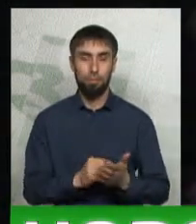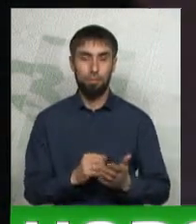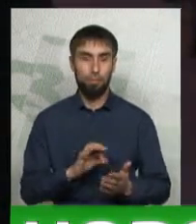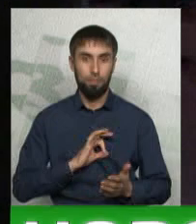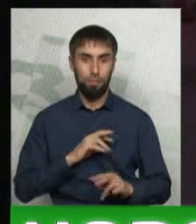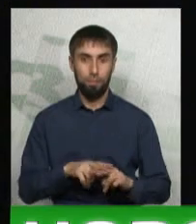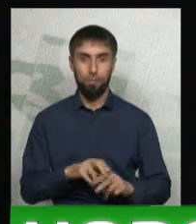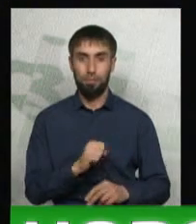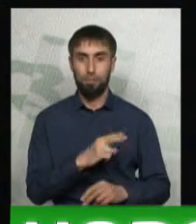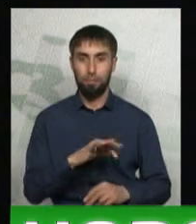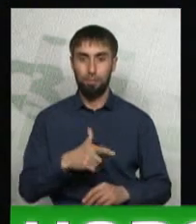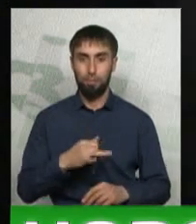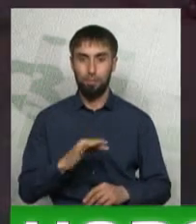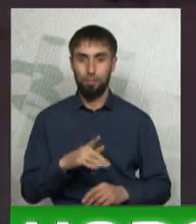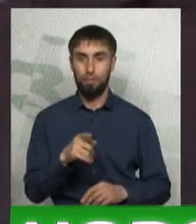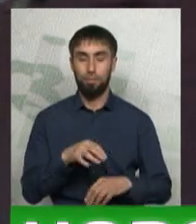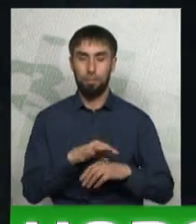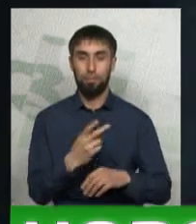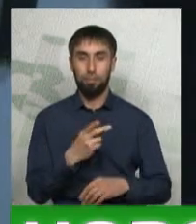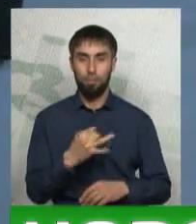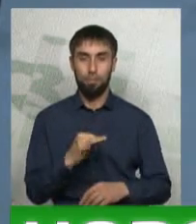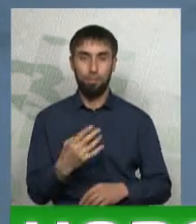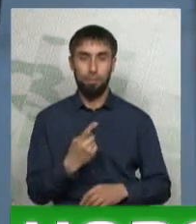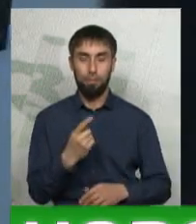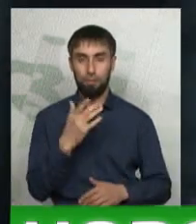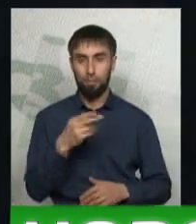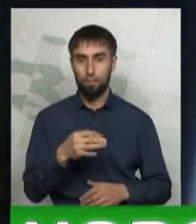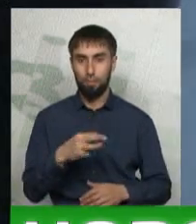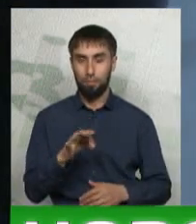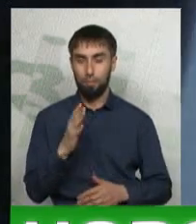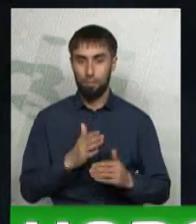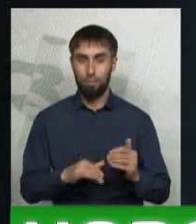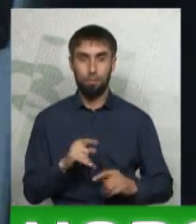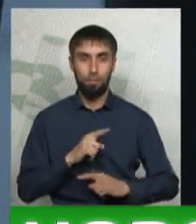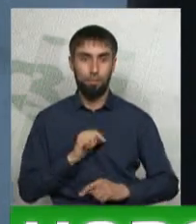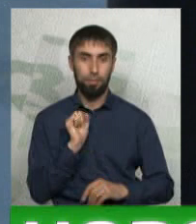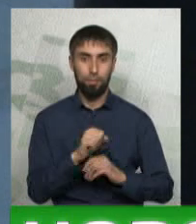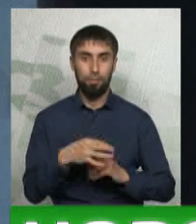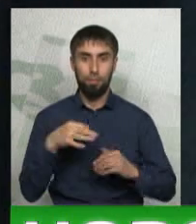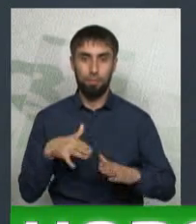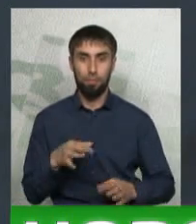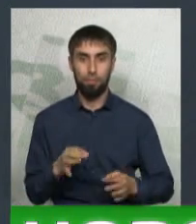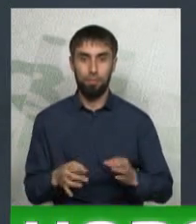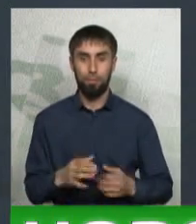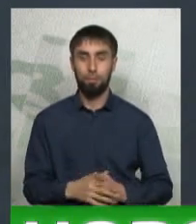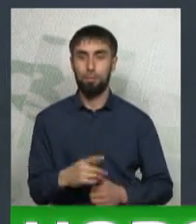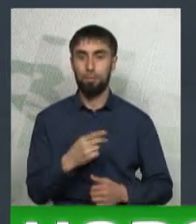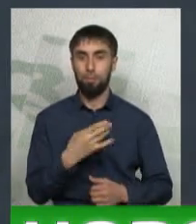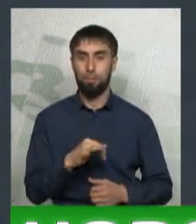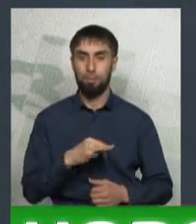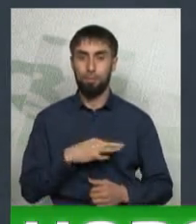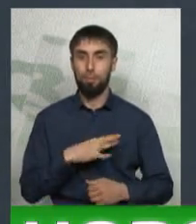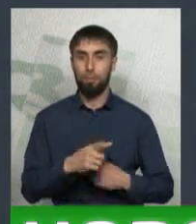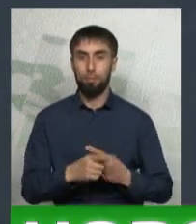места. Адам Гулиев в рамках турнира провел 2 боя. Первый завершил досрочно. В финале победил по решениям судей. Первый бой – Алатар.